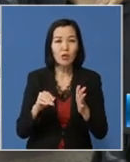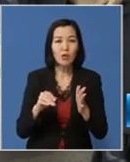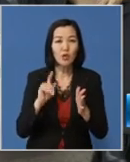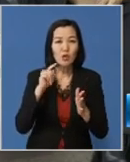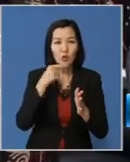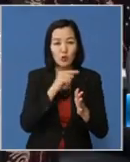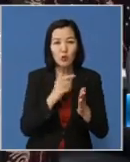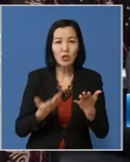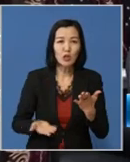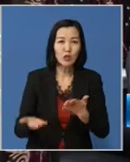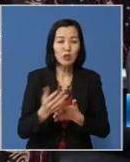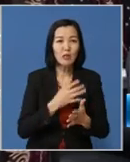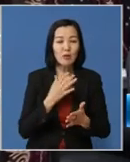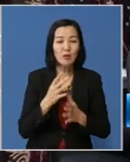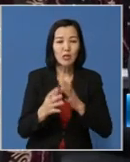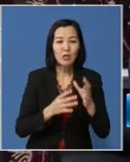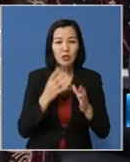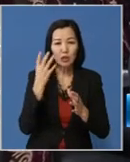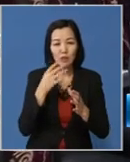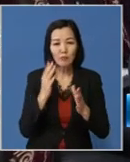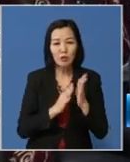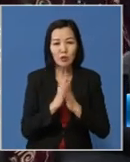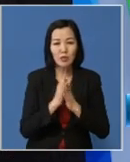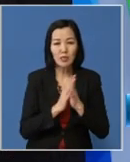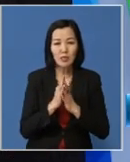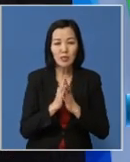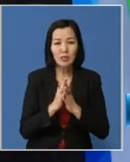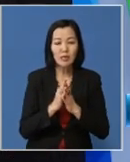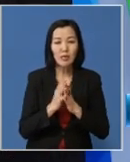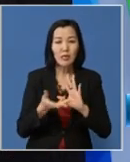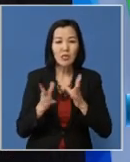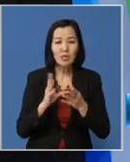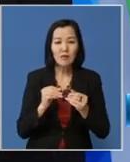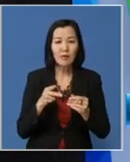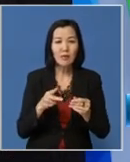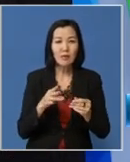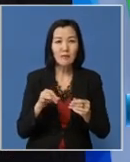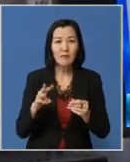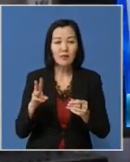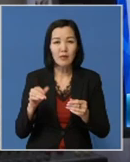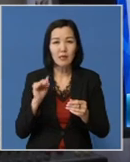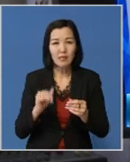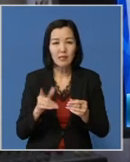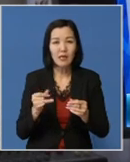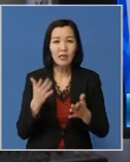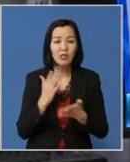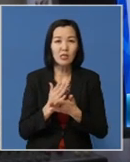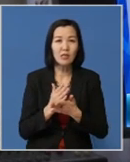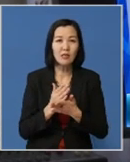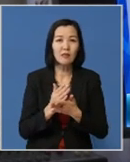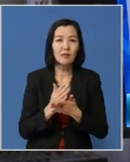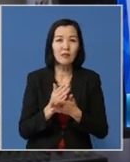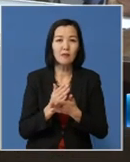жүгері жиналып, жеміс-жидек бағының көлемі 2000 гектарға жеткен. Биылда шабдалы алқабы кеңейтіліп,